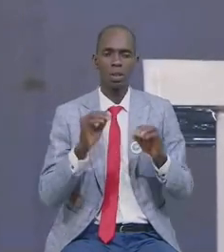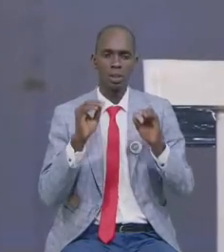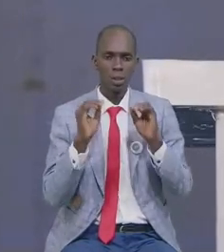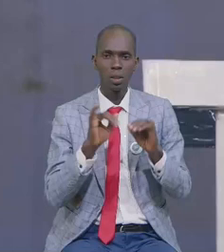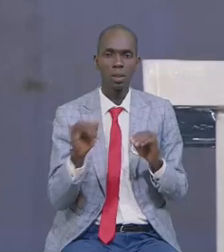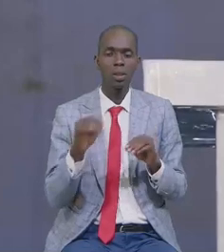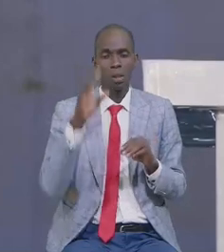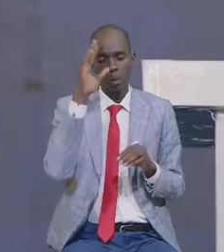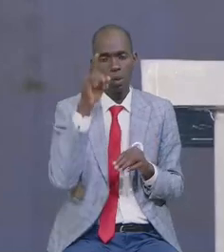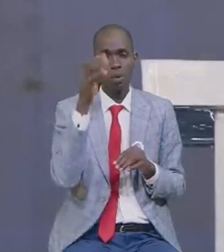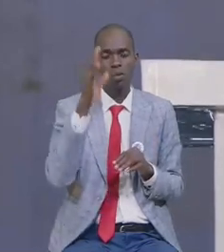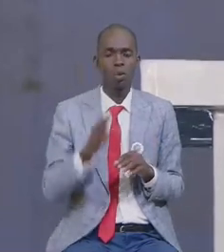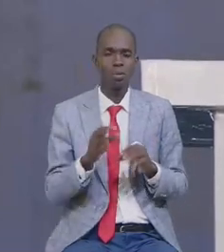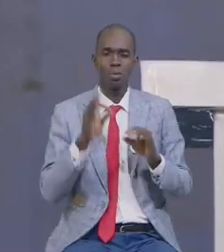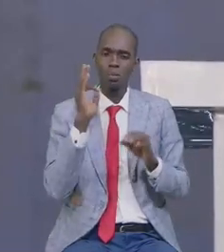tout prêché.